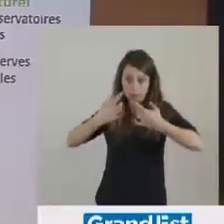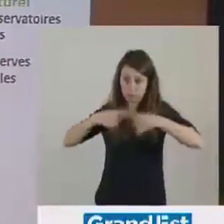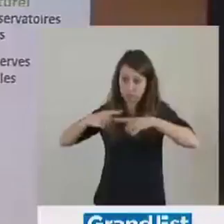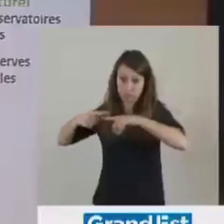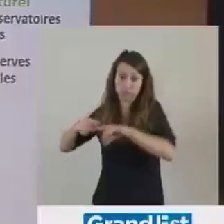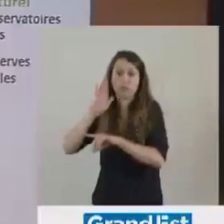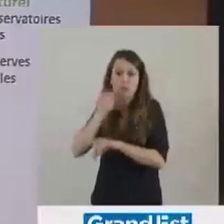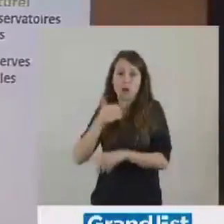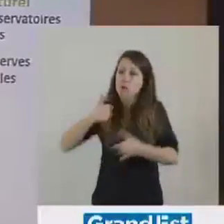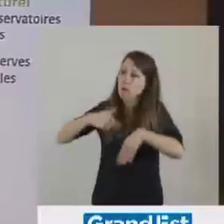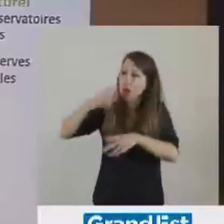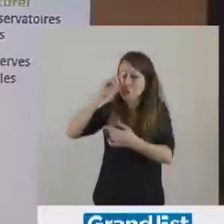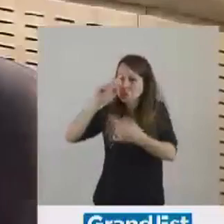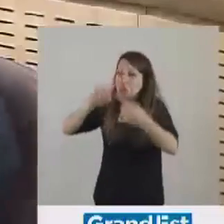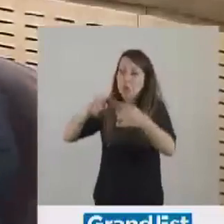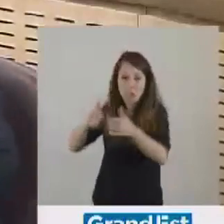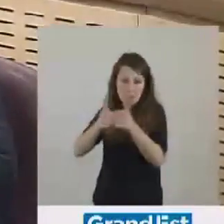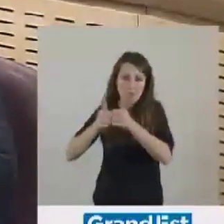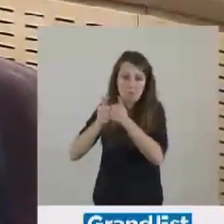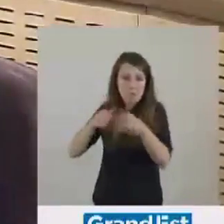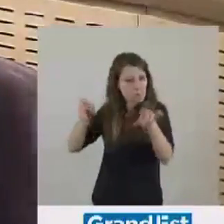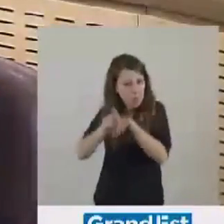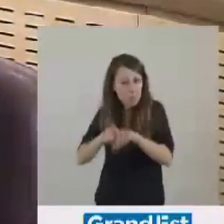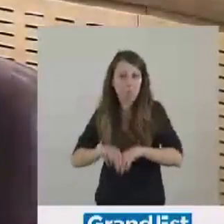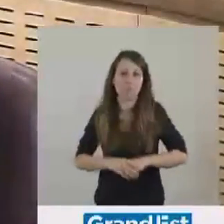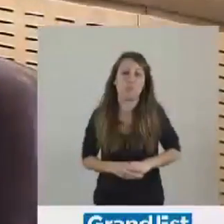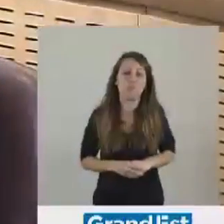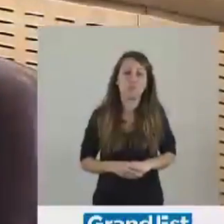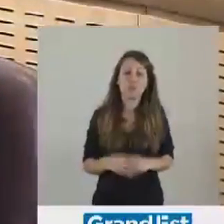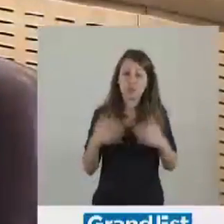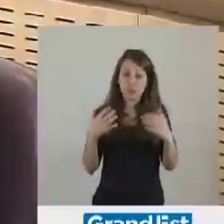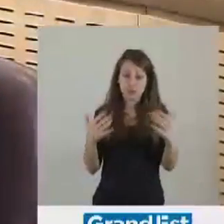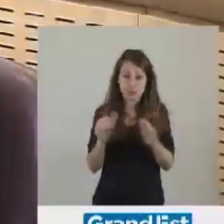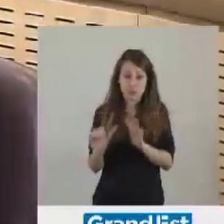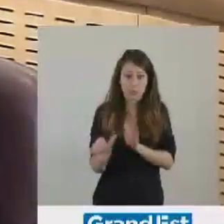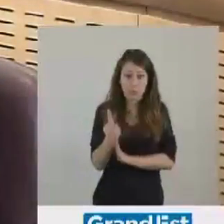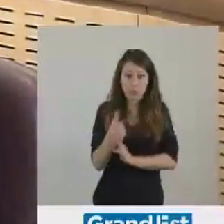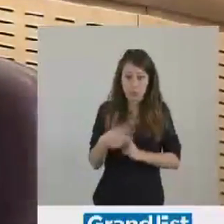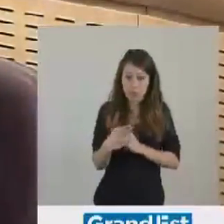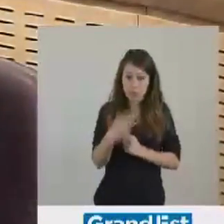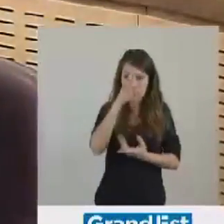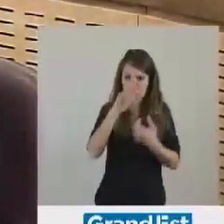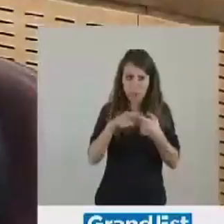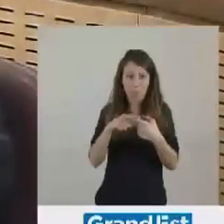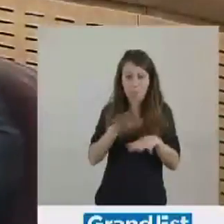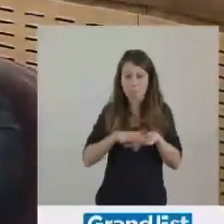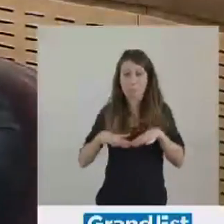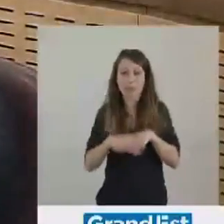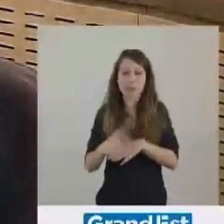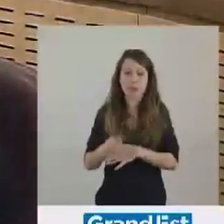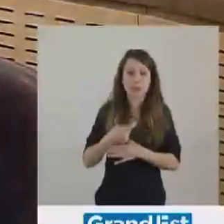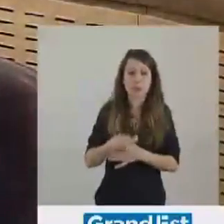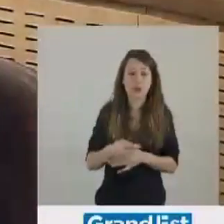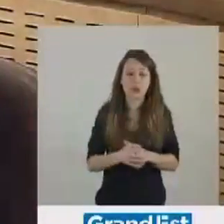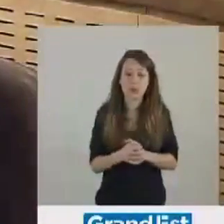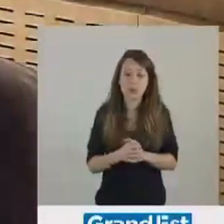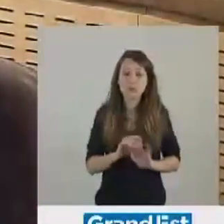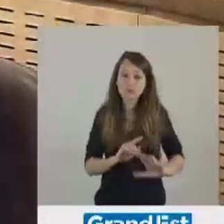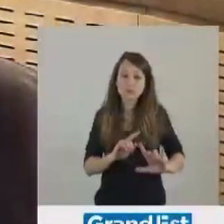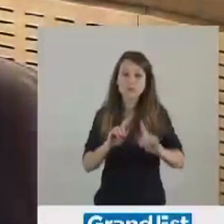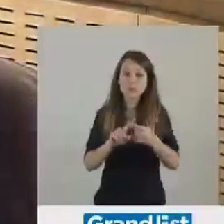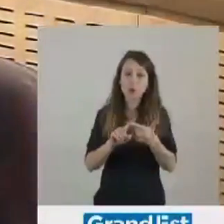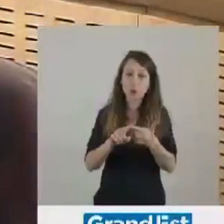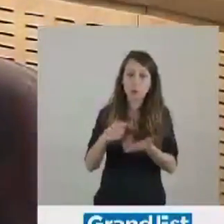le travail est vraiment très productif. Voilà pour cette première partie concernant les espaces naturels. Le second